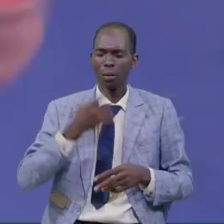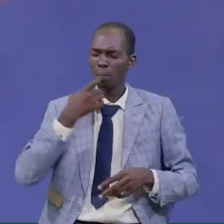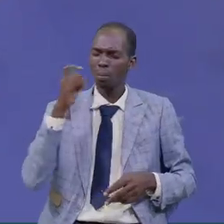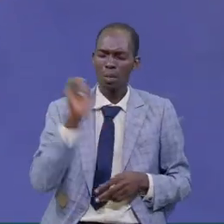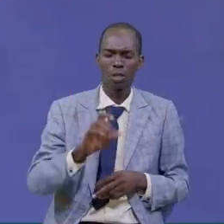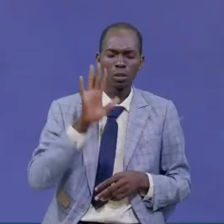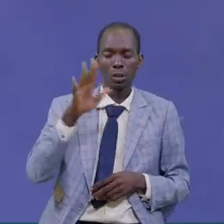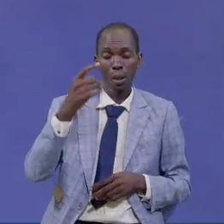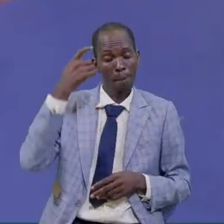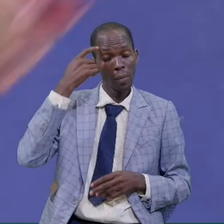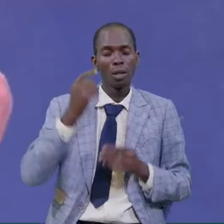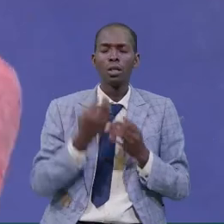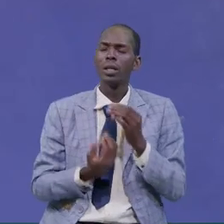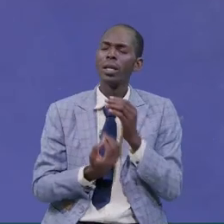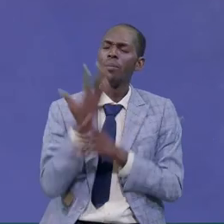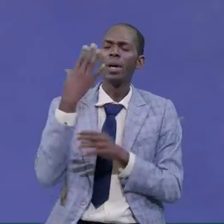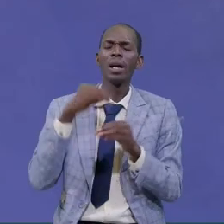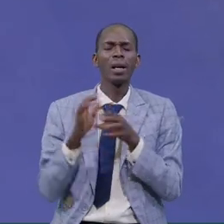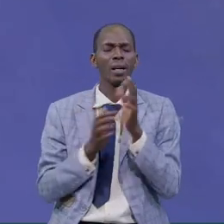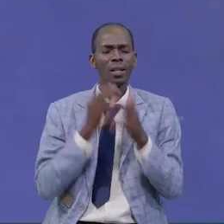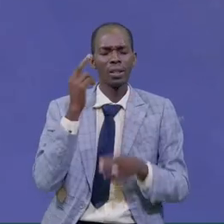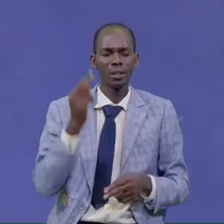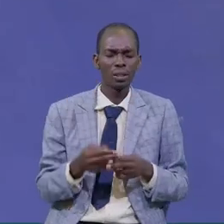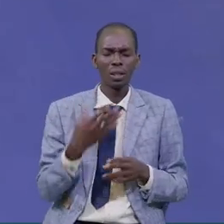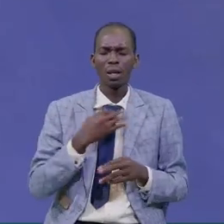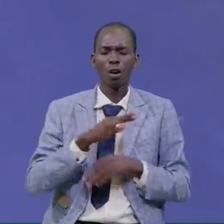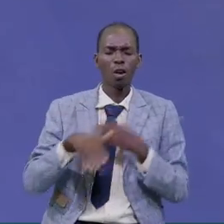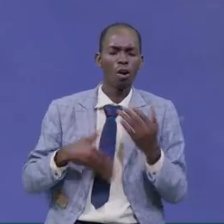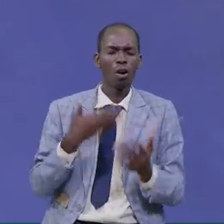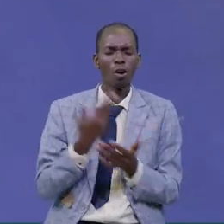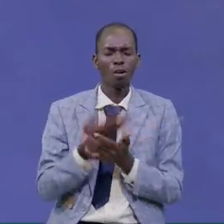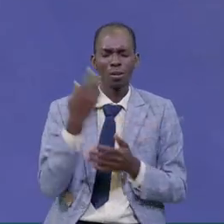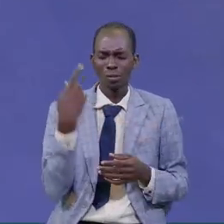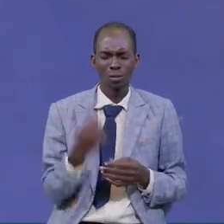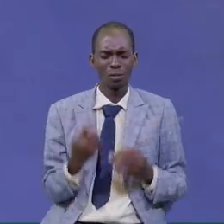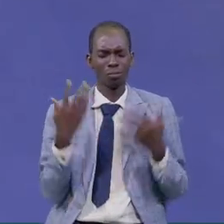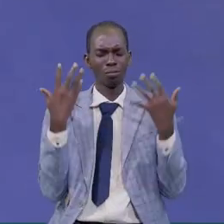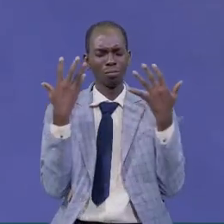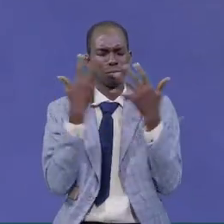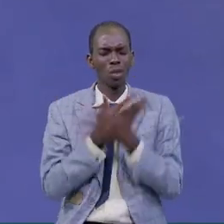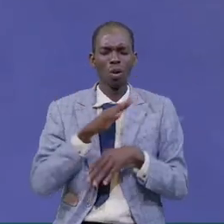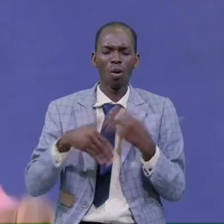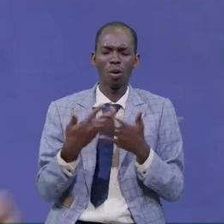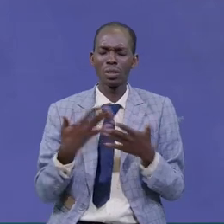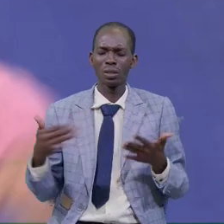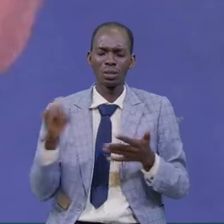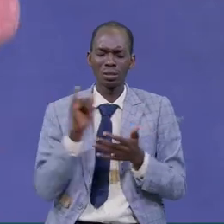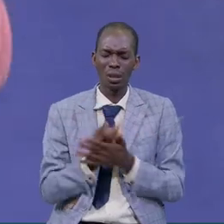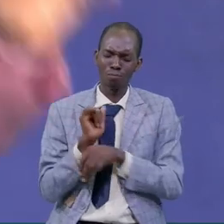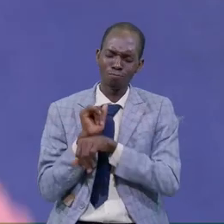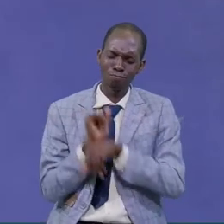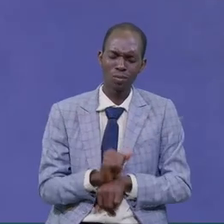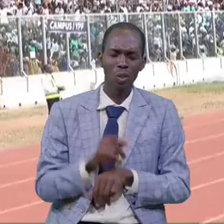ta pensée, développe-toi. Et toutes les fixations et toutes les choses qui te